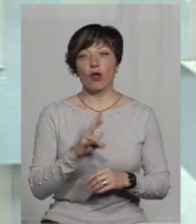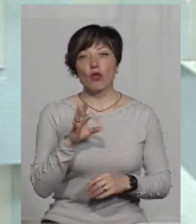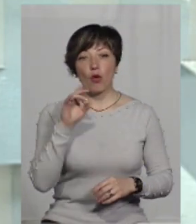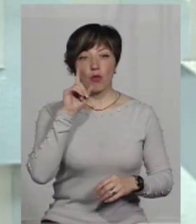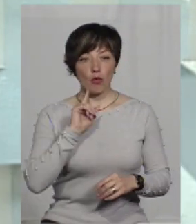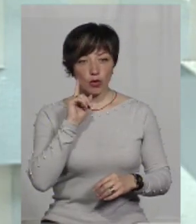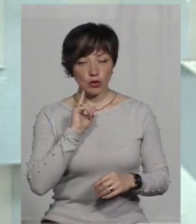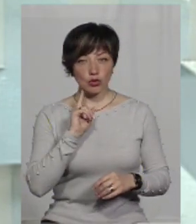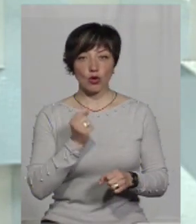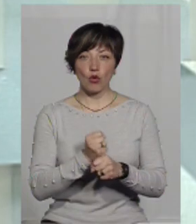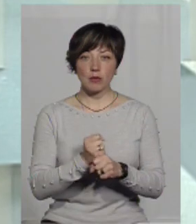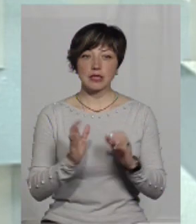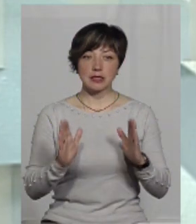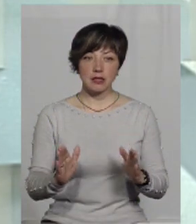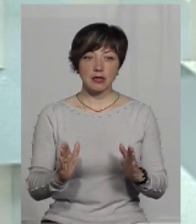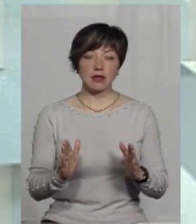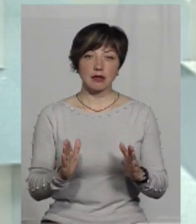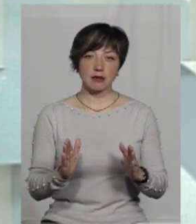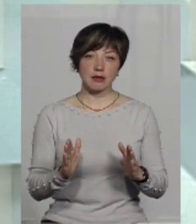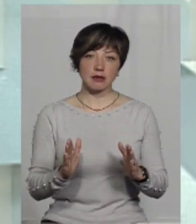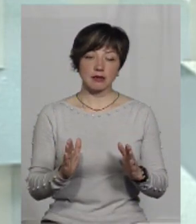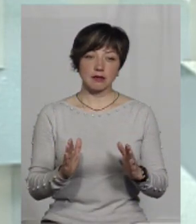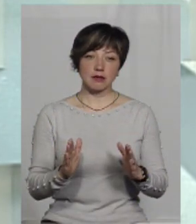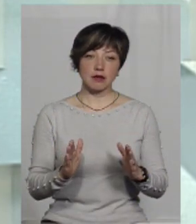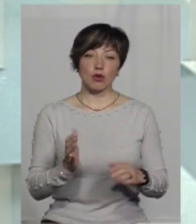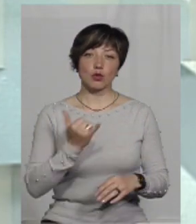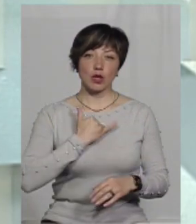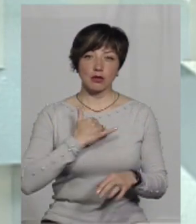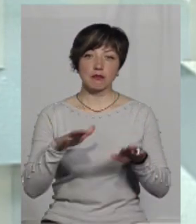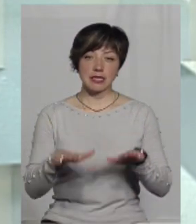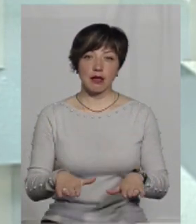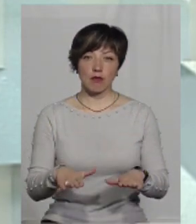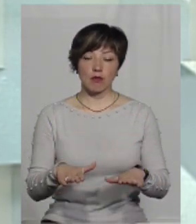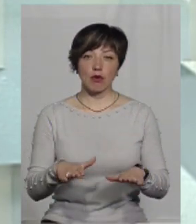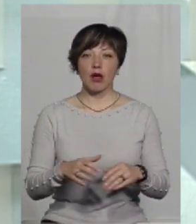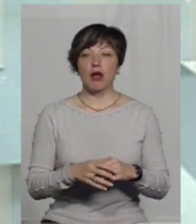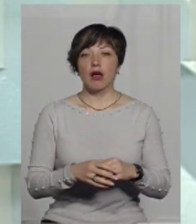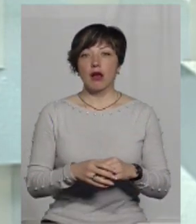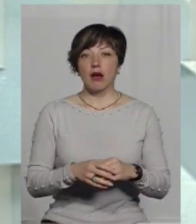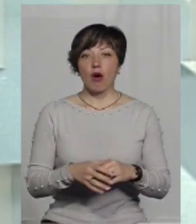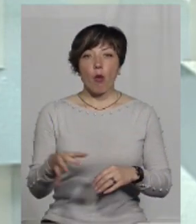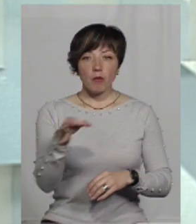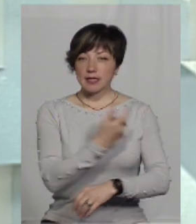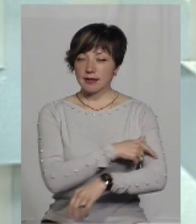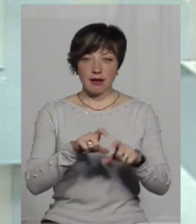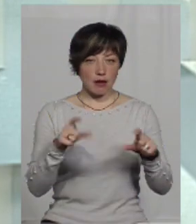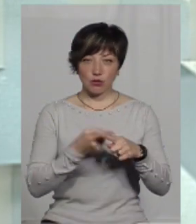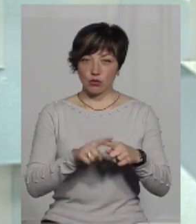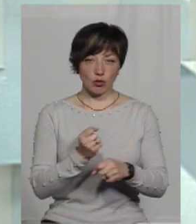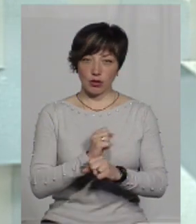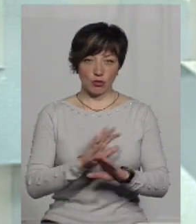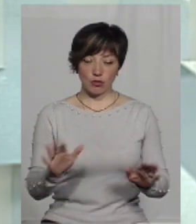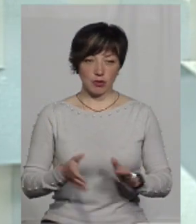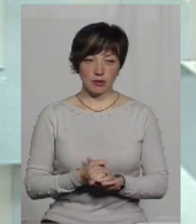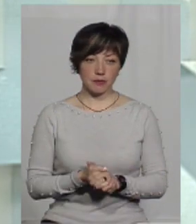Ну, поки що робиться тільки ось в нашому місцевому. В обласній лікарні цього не роблять. Там теж